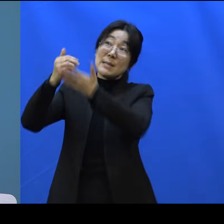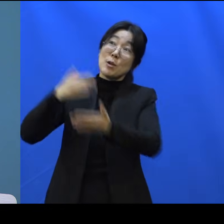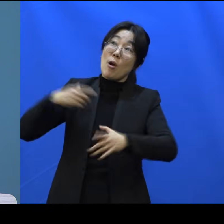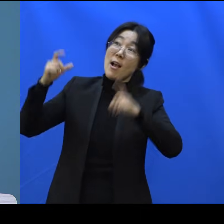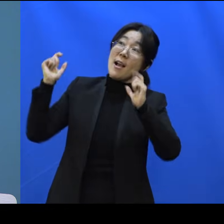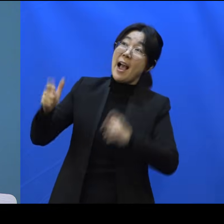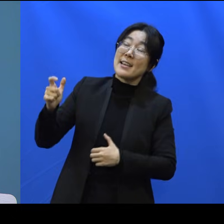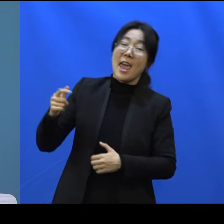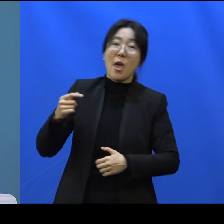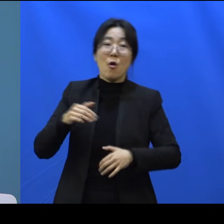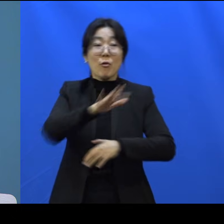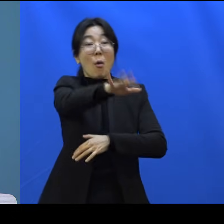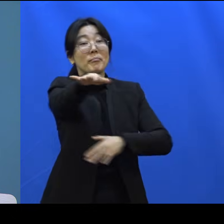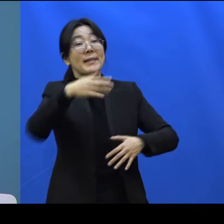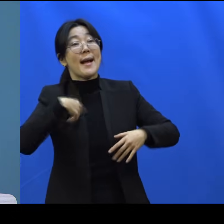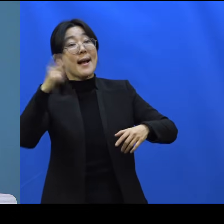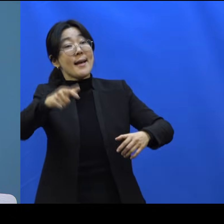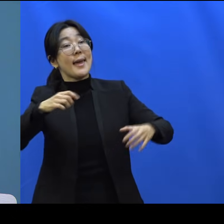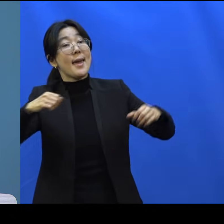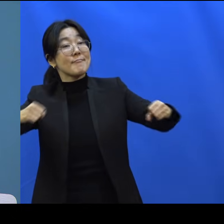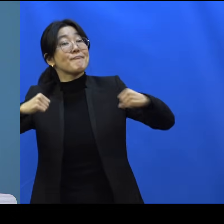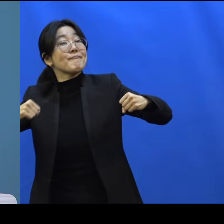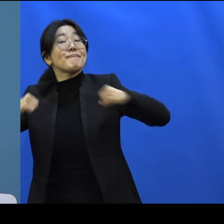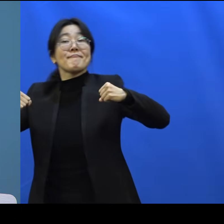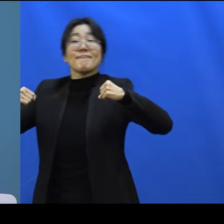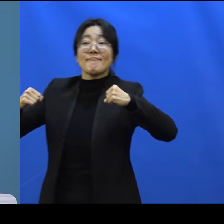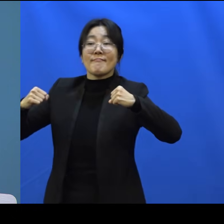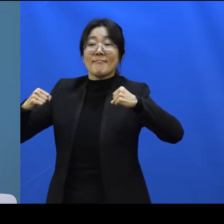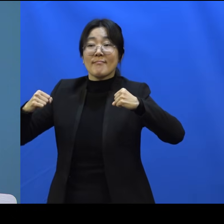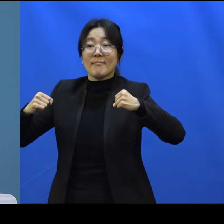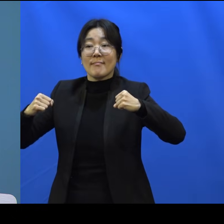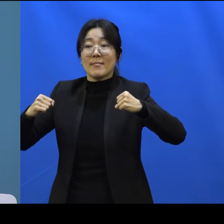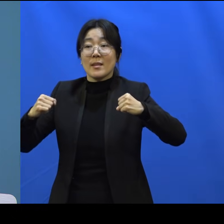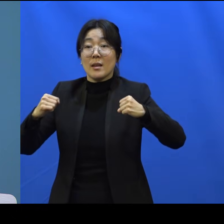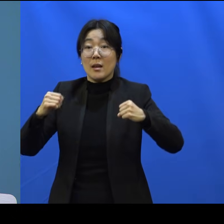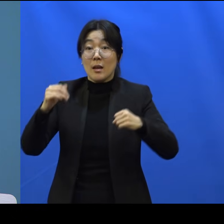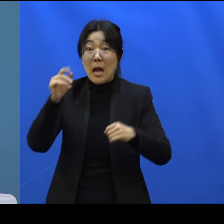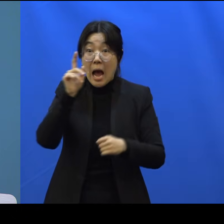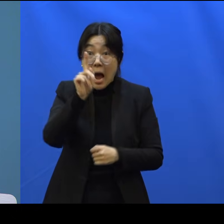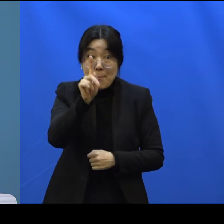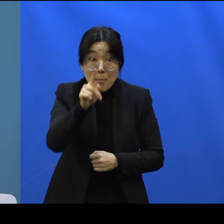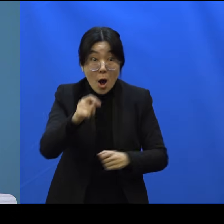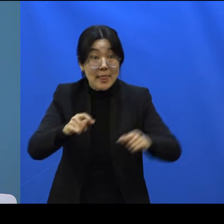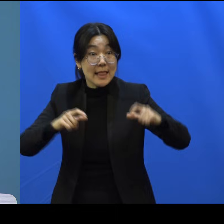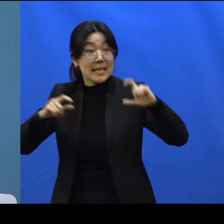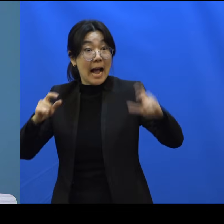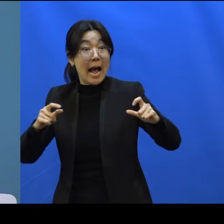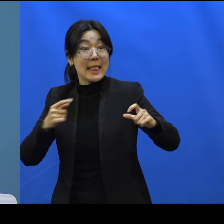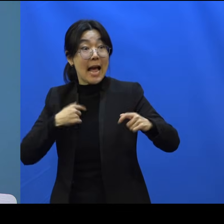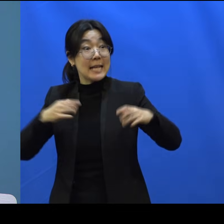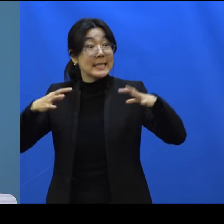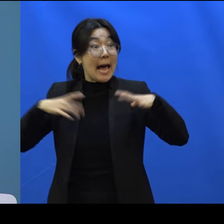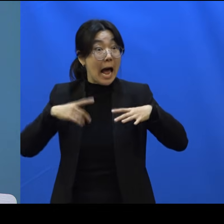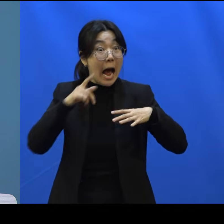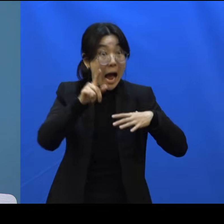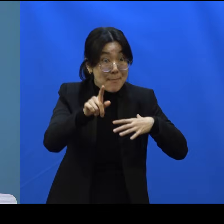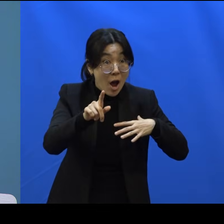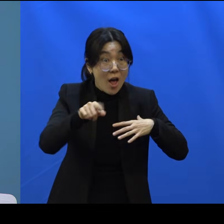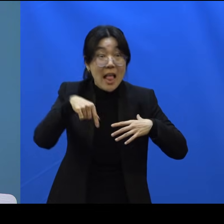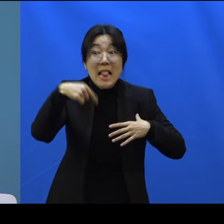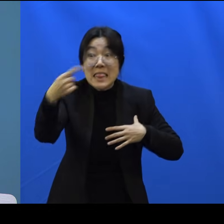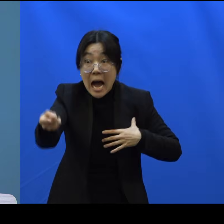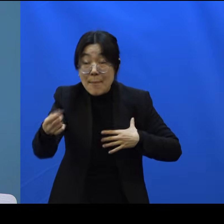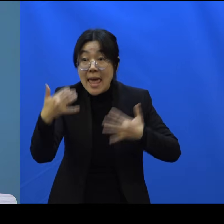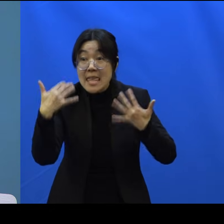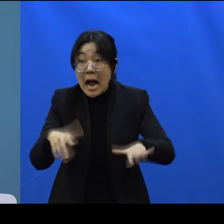하고 하면 여러분 결국은 어떻게 되느냐면 강하지 않는데 강한 척 해야 되는 거거든요. 그러면 어떻게 돼요? 연기를 해야 돼요.